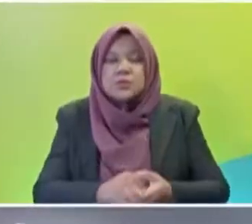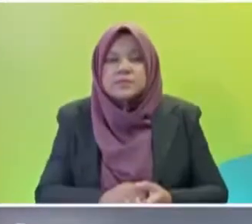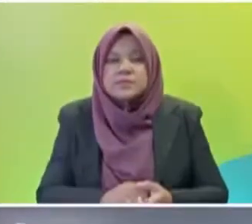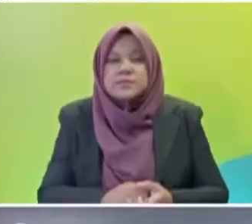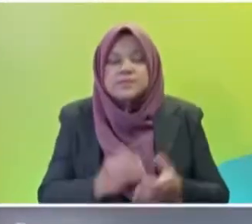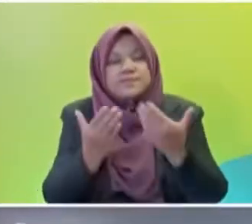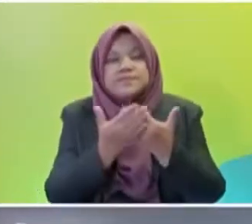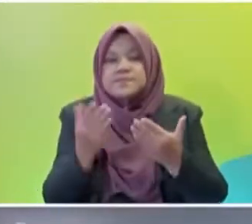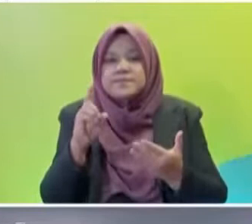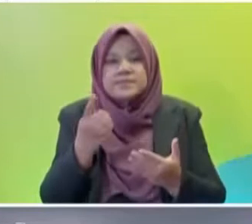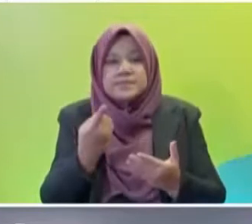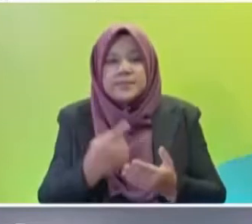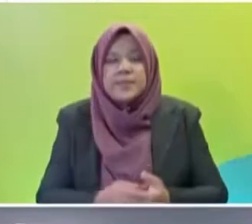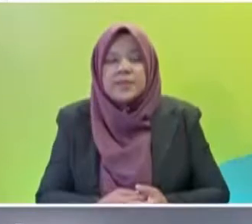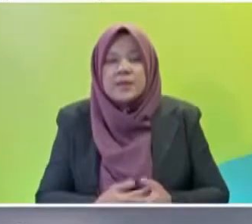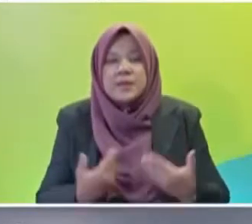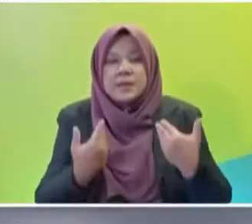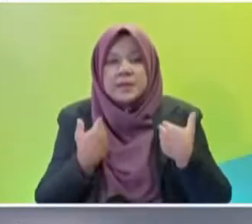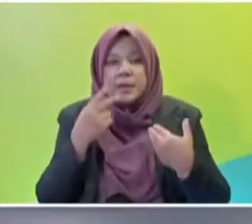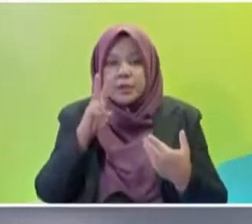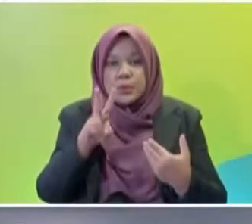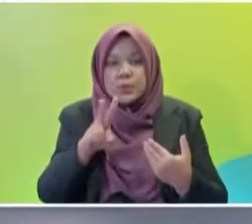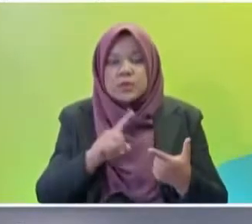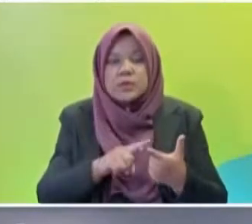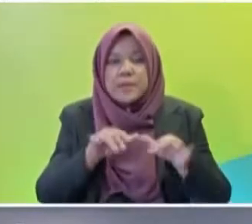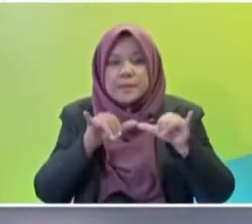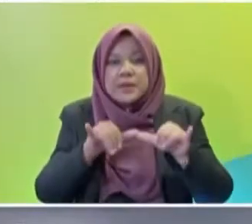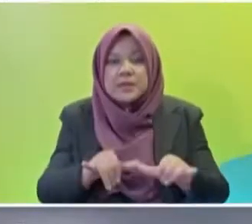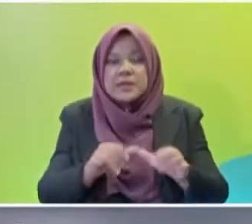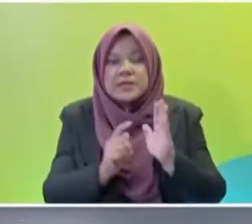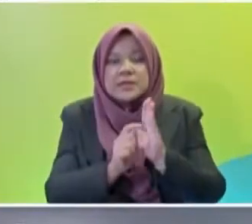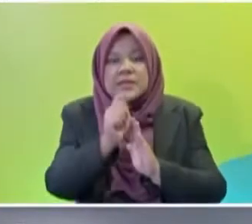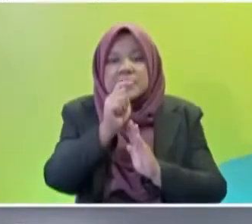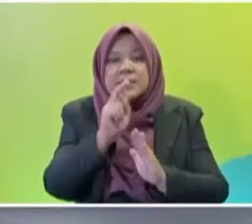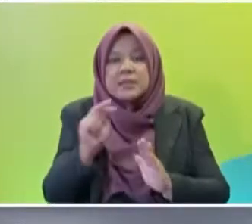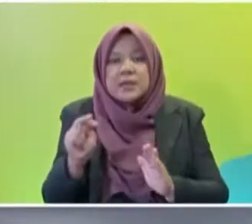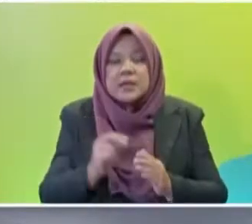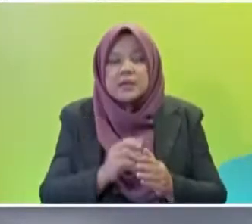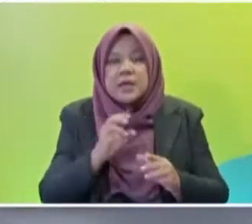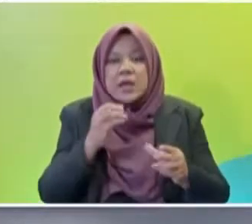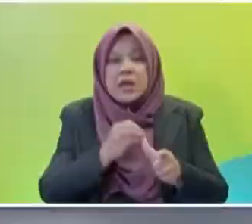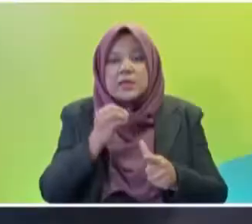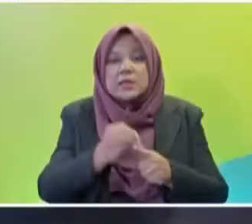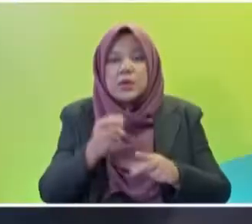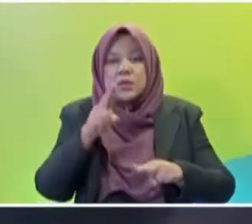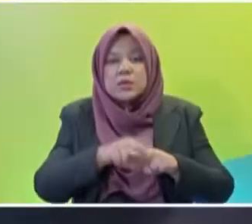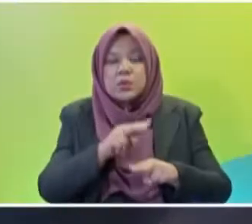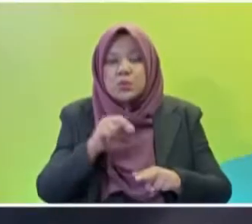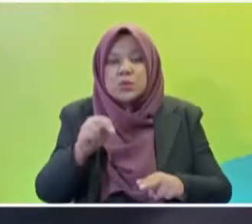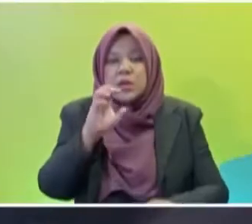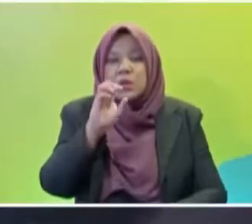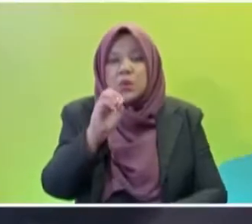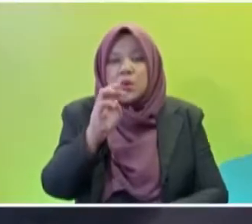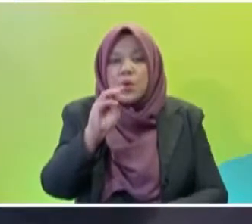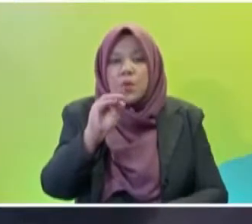je, mudah je. Okey, kita ada 2. Yang kedua iaitu mengekalkan ketinggian atau kedudukan umbuh besar apabila